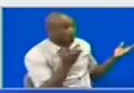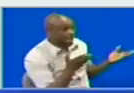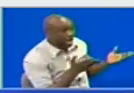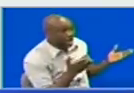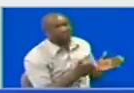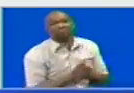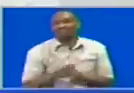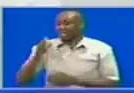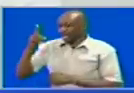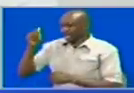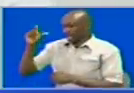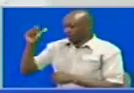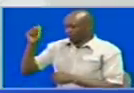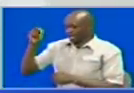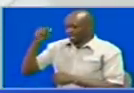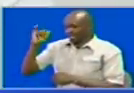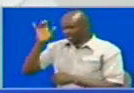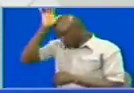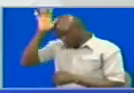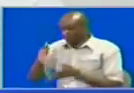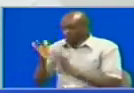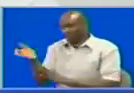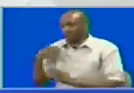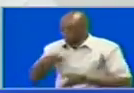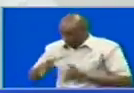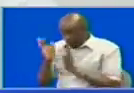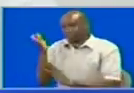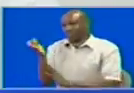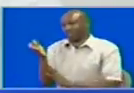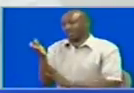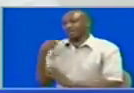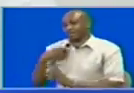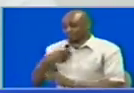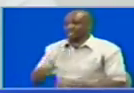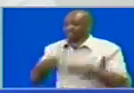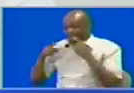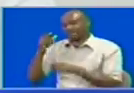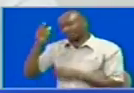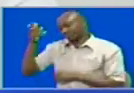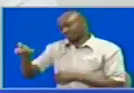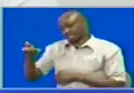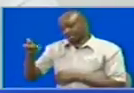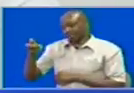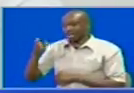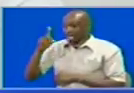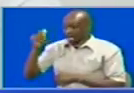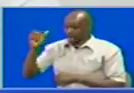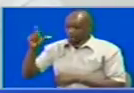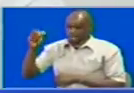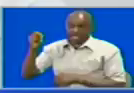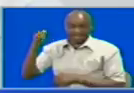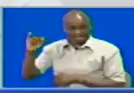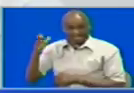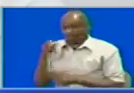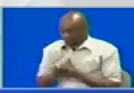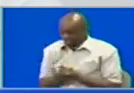Kaloleni. Mtaa Kaloleni. Naam. Mimi nilizaliwa Fafa Kunguni, lakini nimelelewa mtaa Kaloleni. Naam. Hasa katika ile michezo